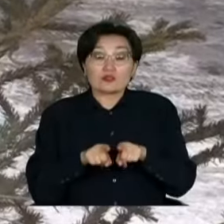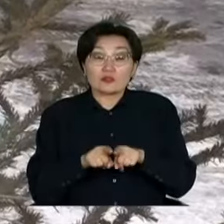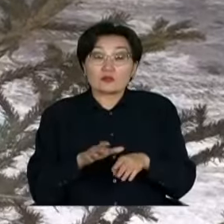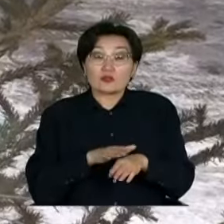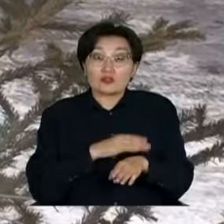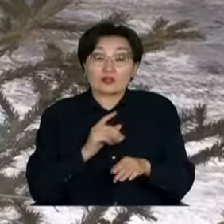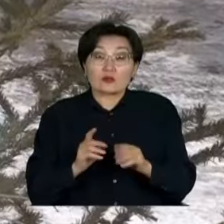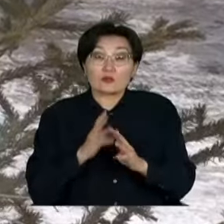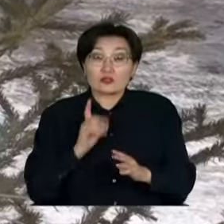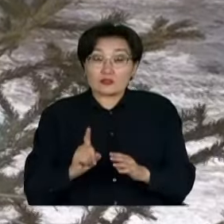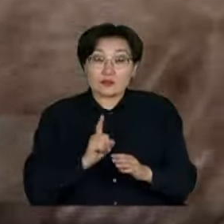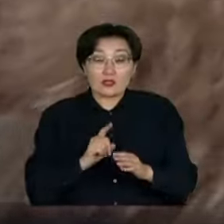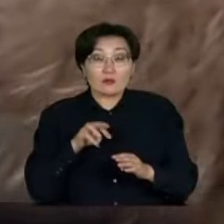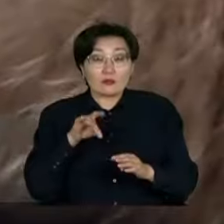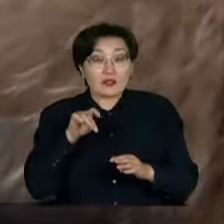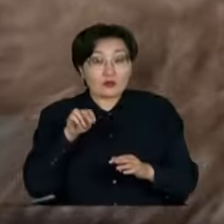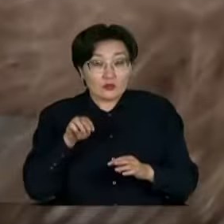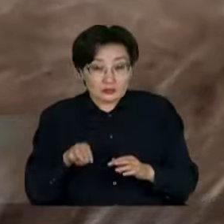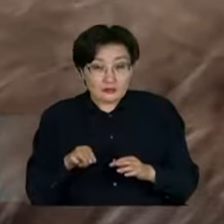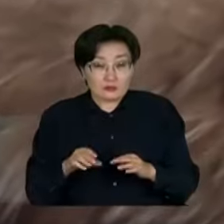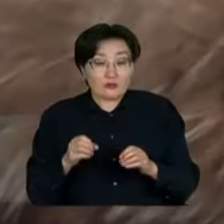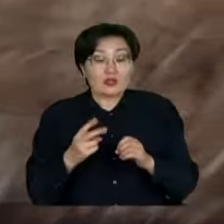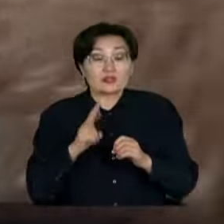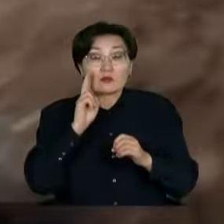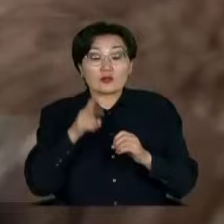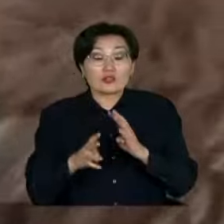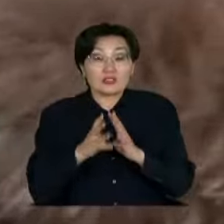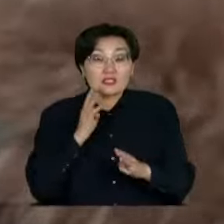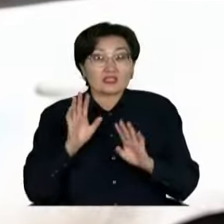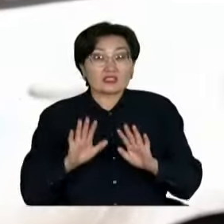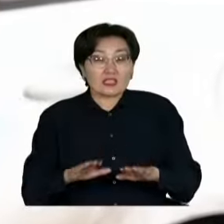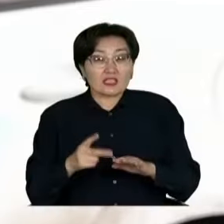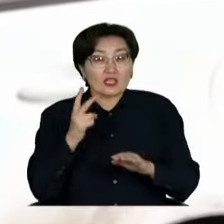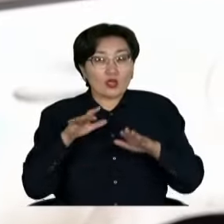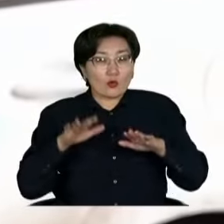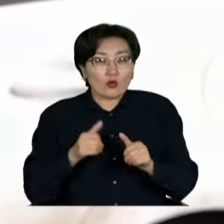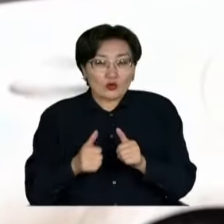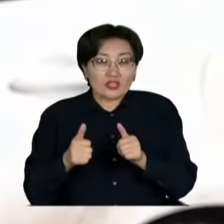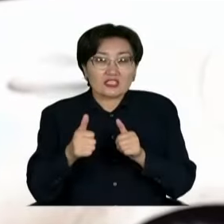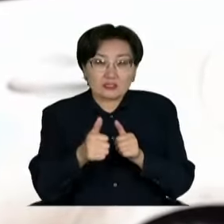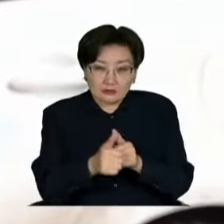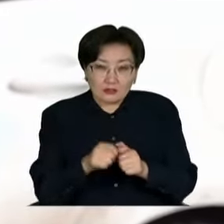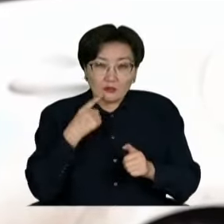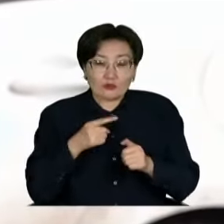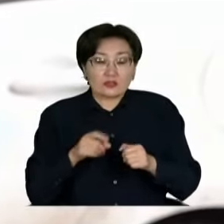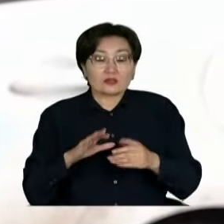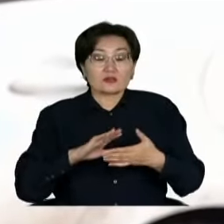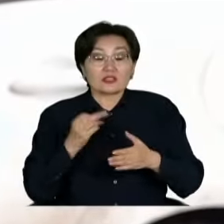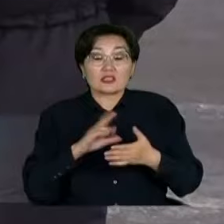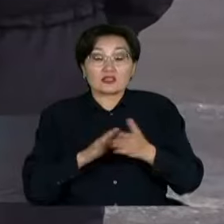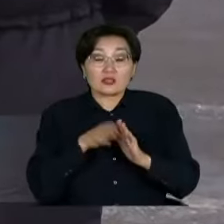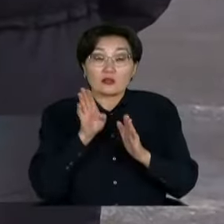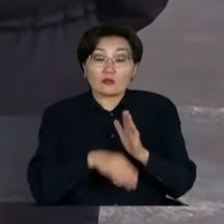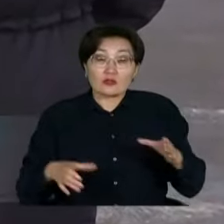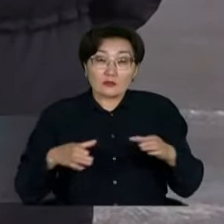ала алмай жүргендердің бірі Меруерт Нұрланқызы. Ол 2 жылда кезегім тек 2 орынға жылжыды деп ашулы. Әлеуметтік осал топқа жататын